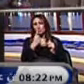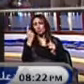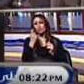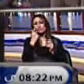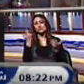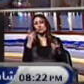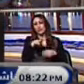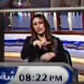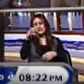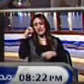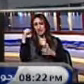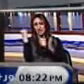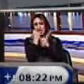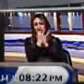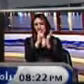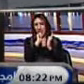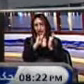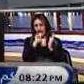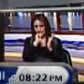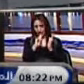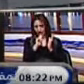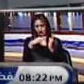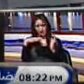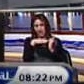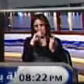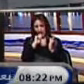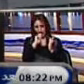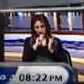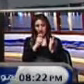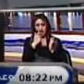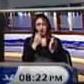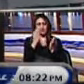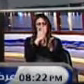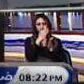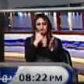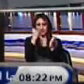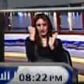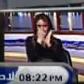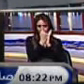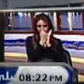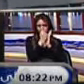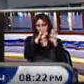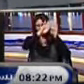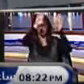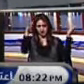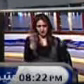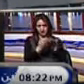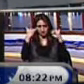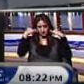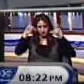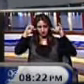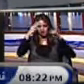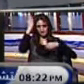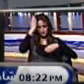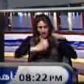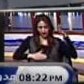تستطيع أن هي تقبض على الجناة. طيب ليه ما فيش تحذير رسمي للمواطنين عشان يتوخوا الحذر؟